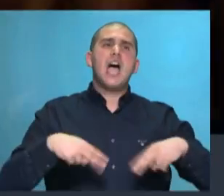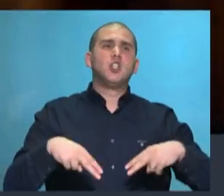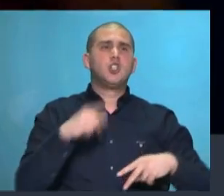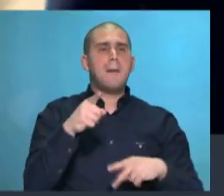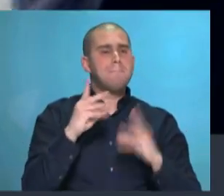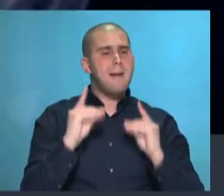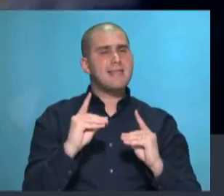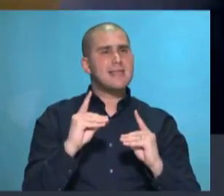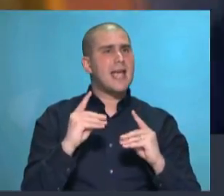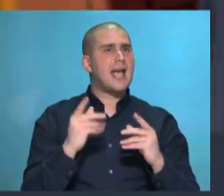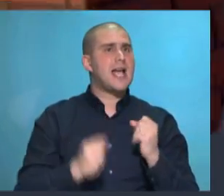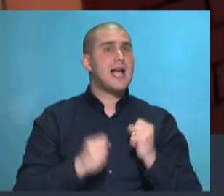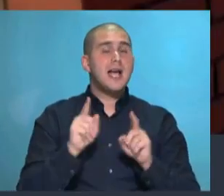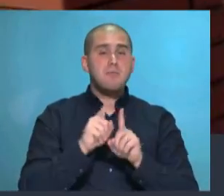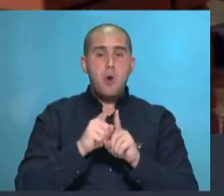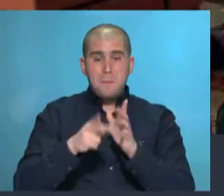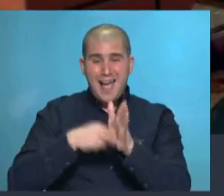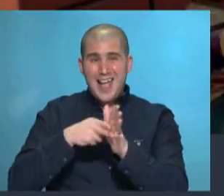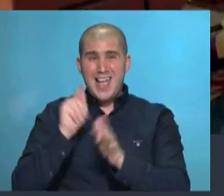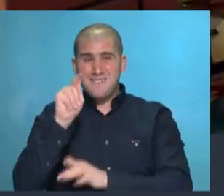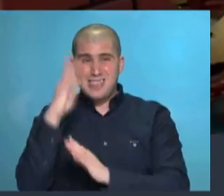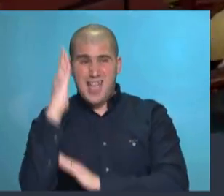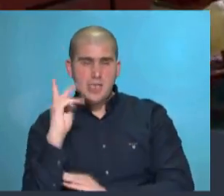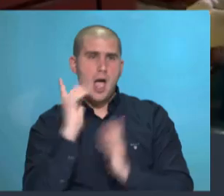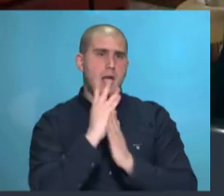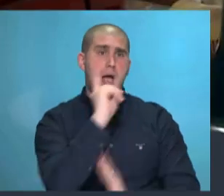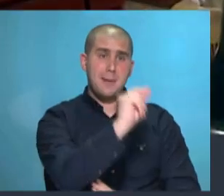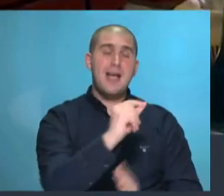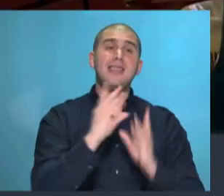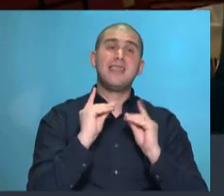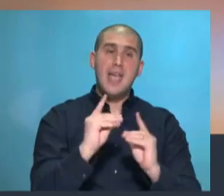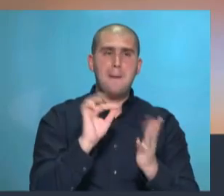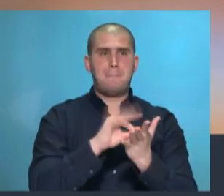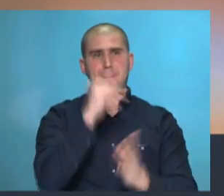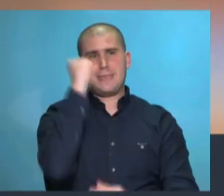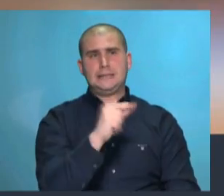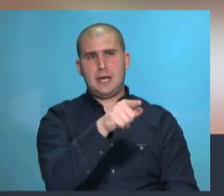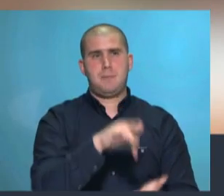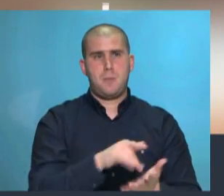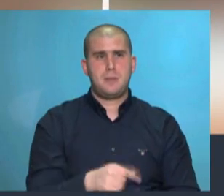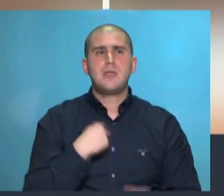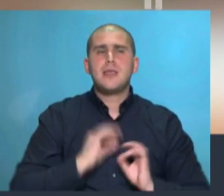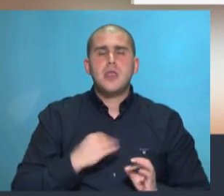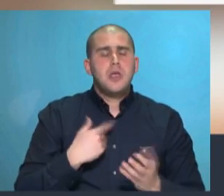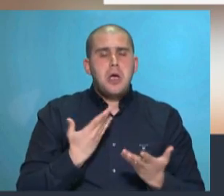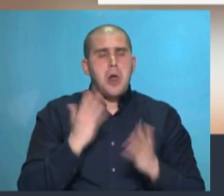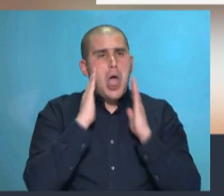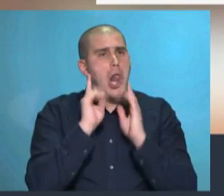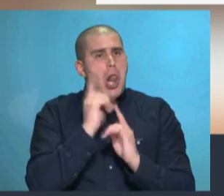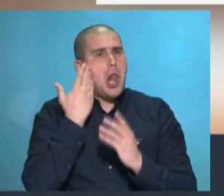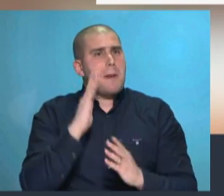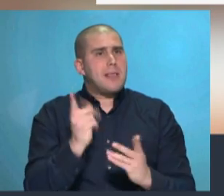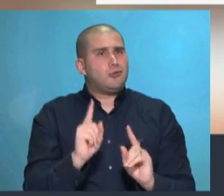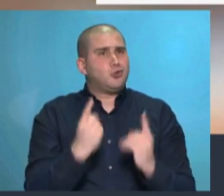מהדרך החשוכה מתחנת הרכבת לביתה, הדרך שבה נרצחה. I still cannot believe this is what happened to